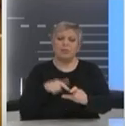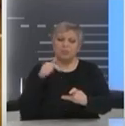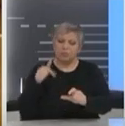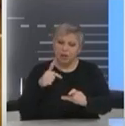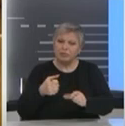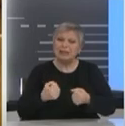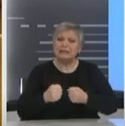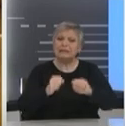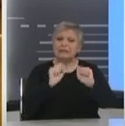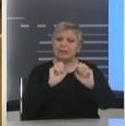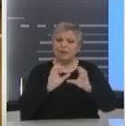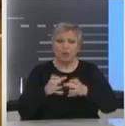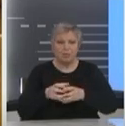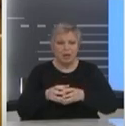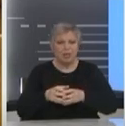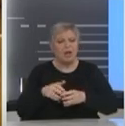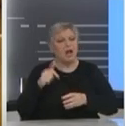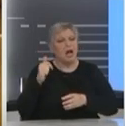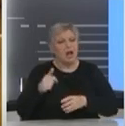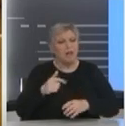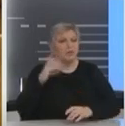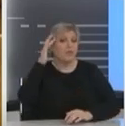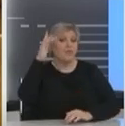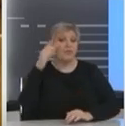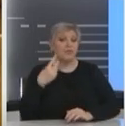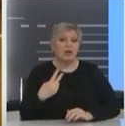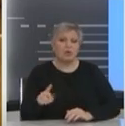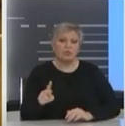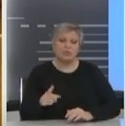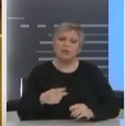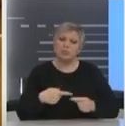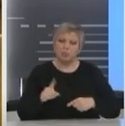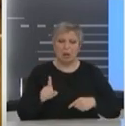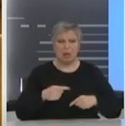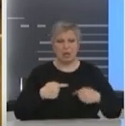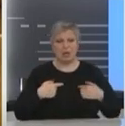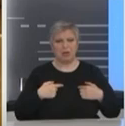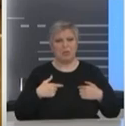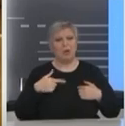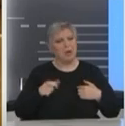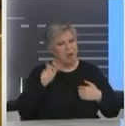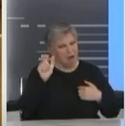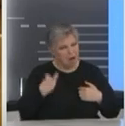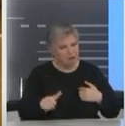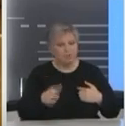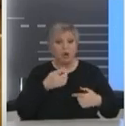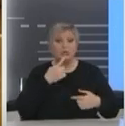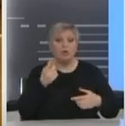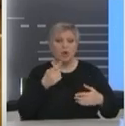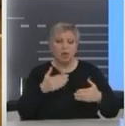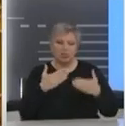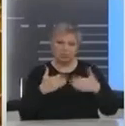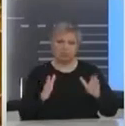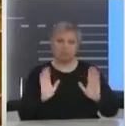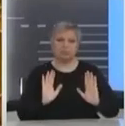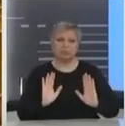άλλη άποψη, ξεχωριστή άποψη, καταγεγραμμένη, δημόσια, για το ότι η χώρα πρέπει να βγει